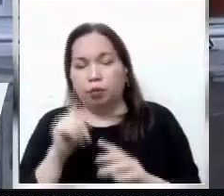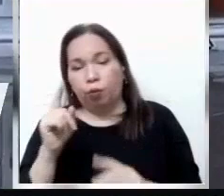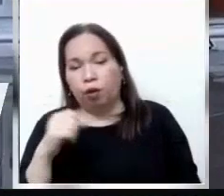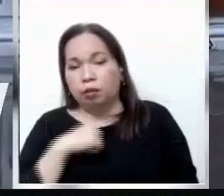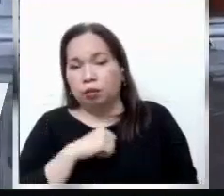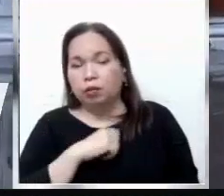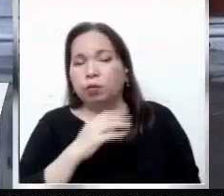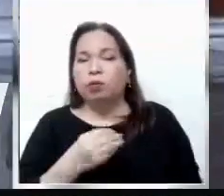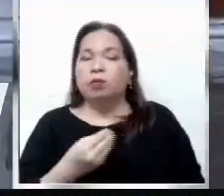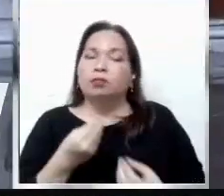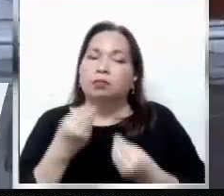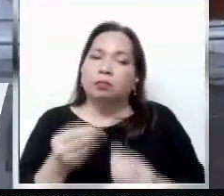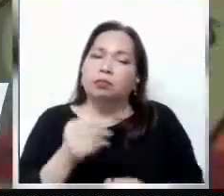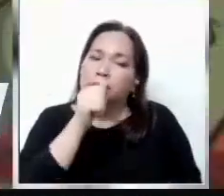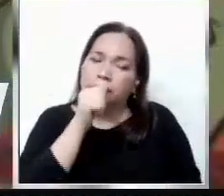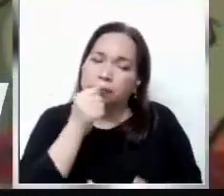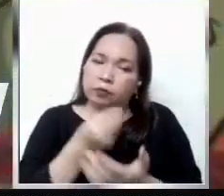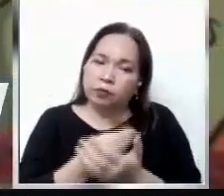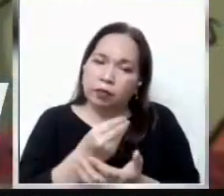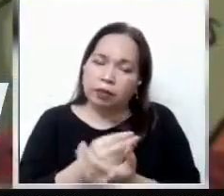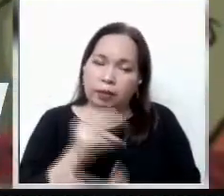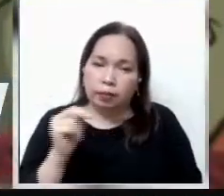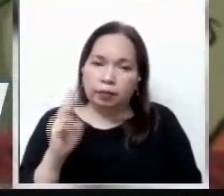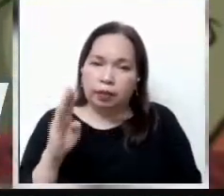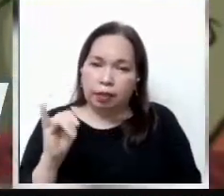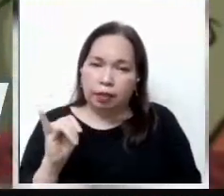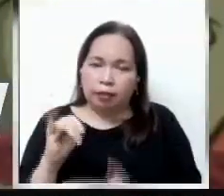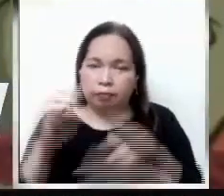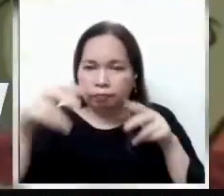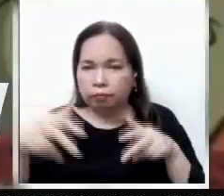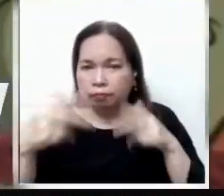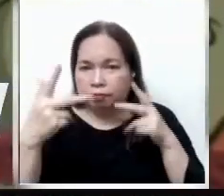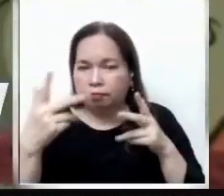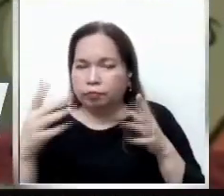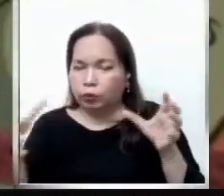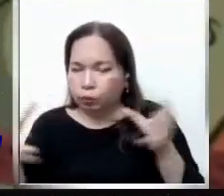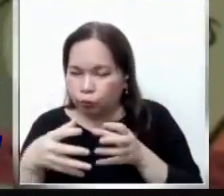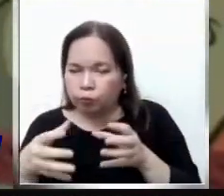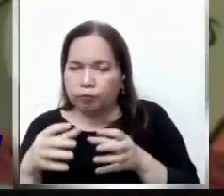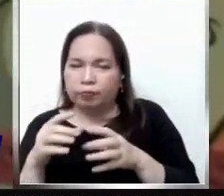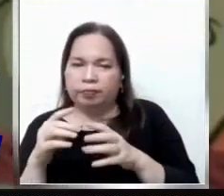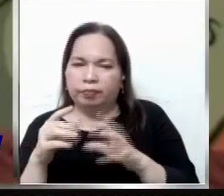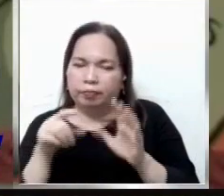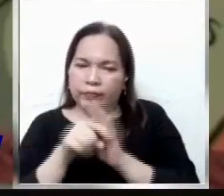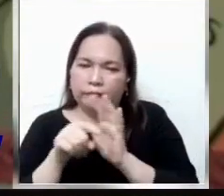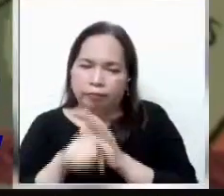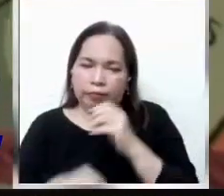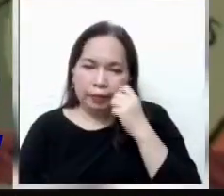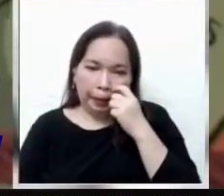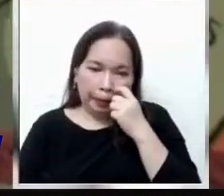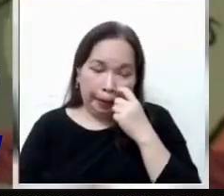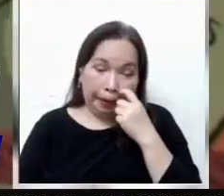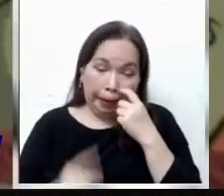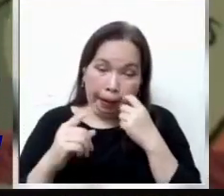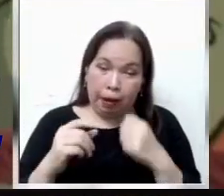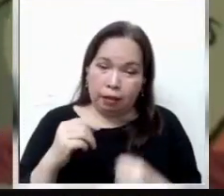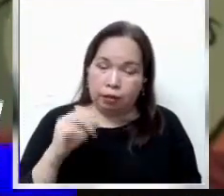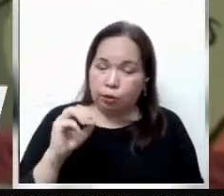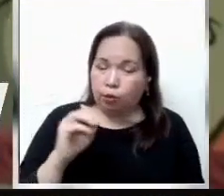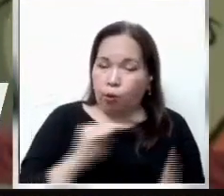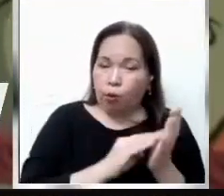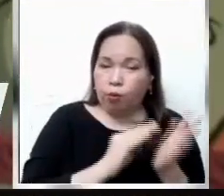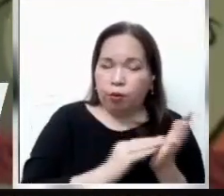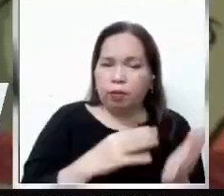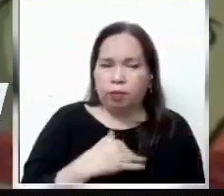ang NBI Cybercrime Division. Kusa ng sinabi ng Office of the Ombudsman na ibaba sa 1 million pesos mula sa panukalang 51